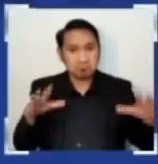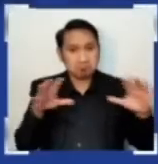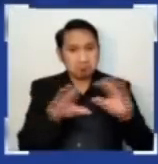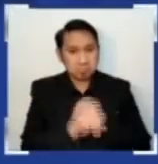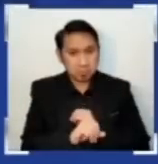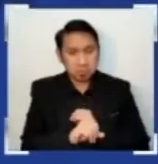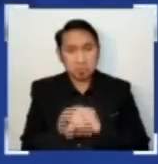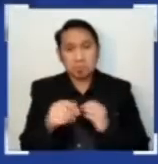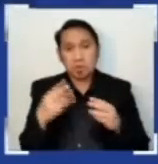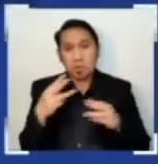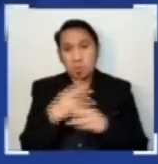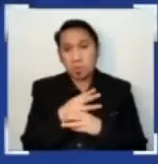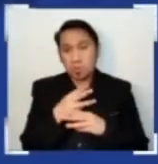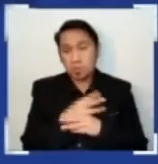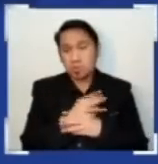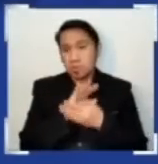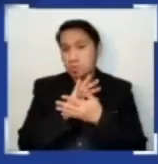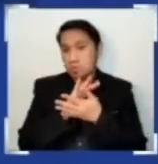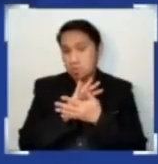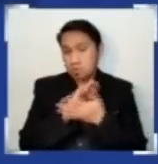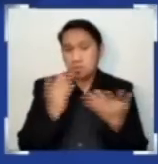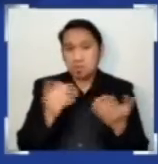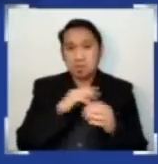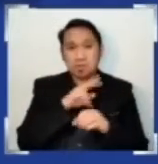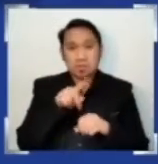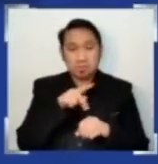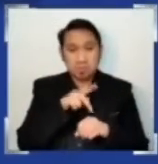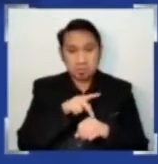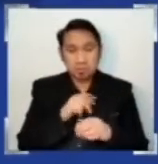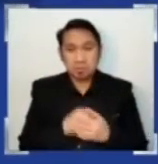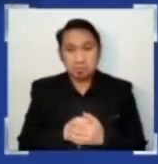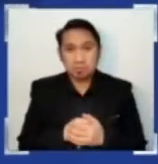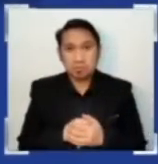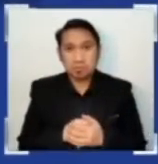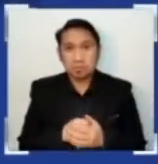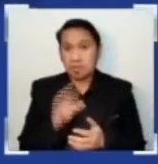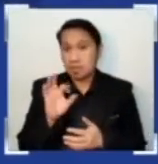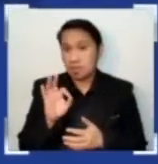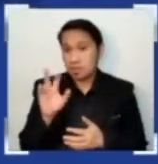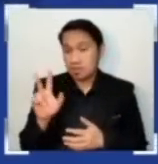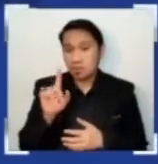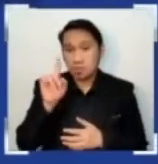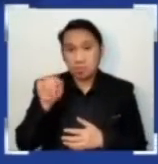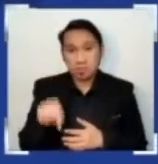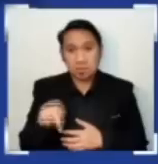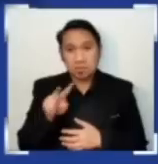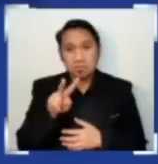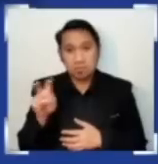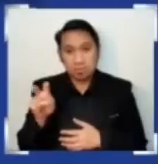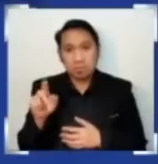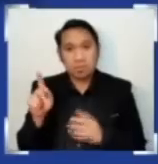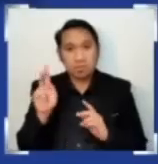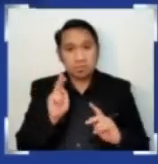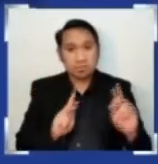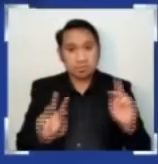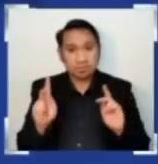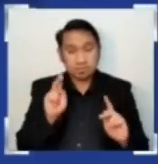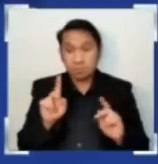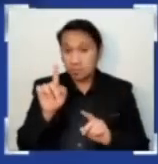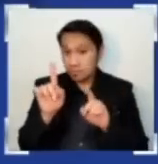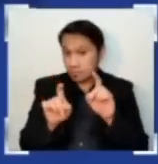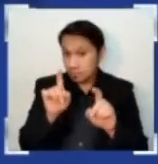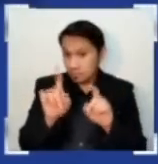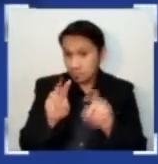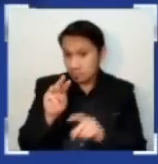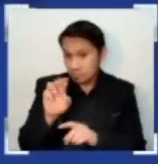of the COVID-19 crisis sa Pilipinas. 93% sa 1,200 na taong tinanong ng SWS